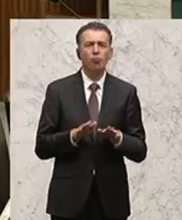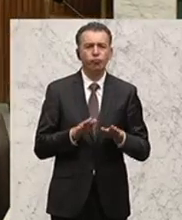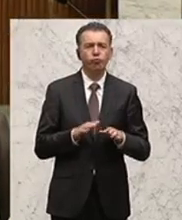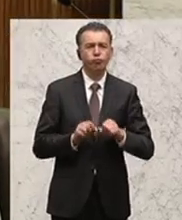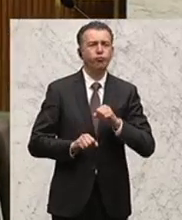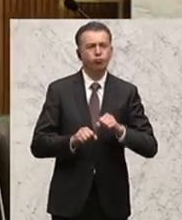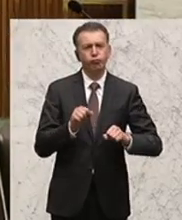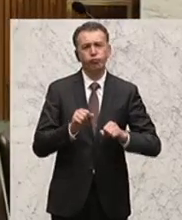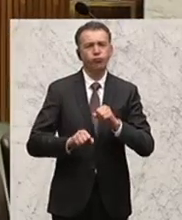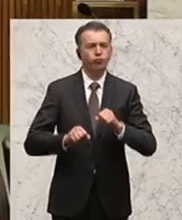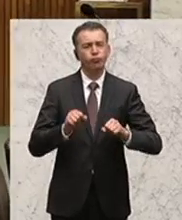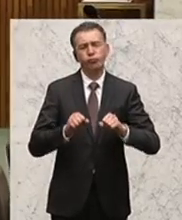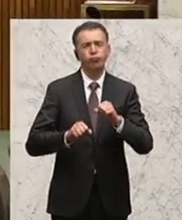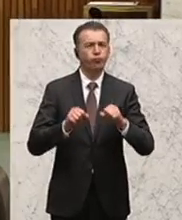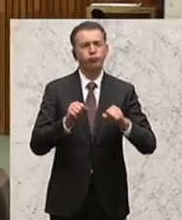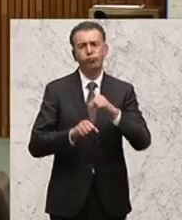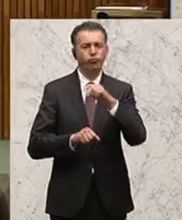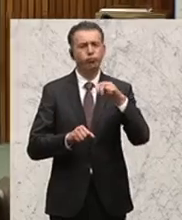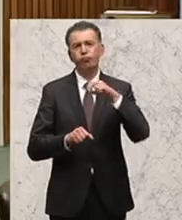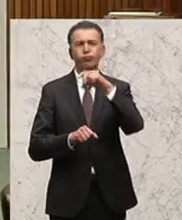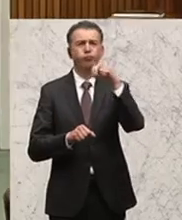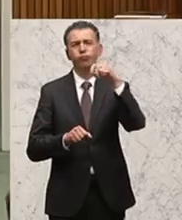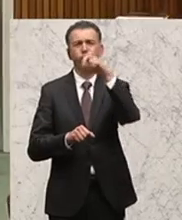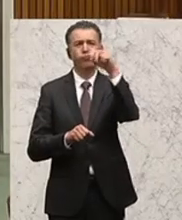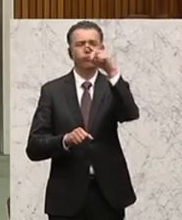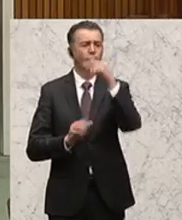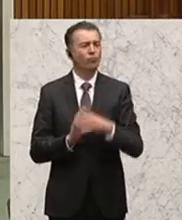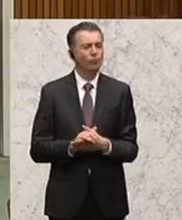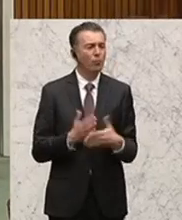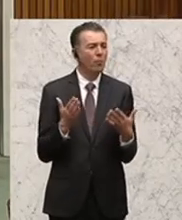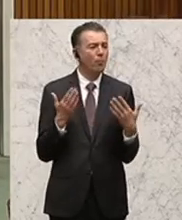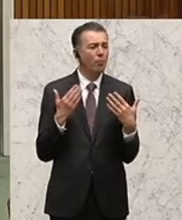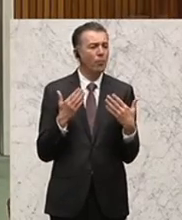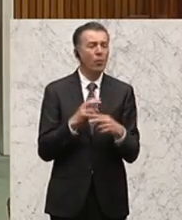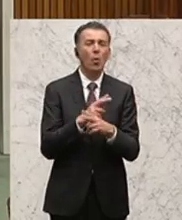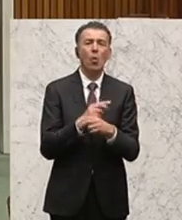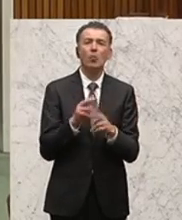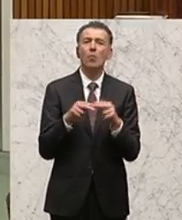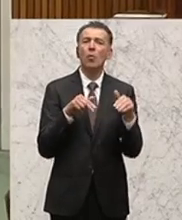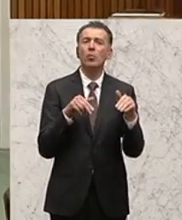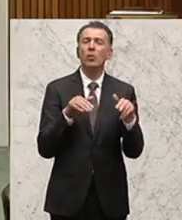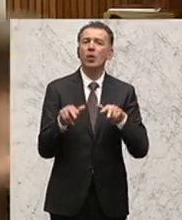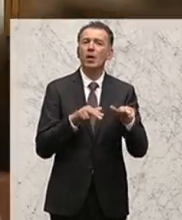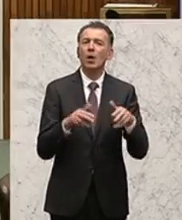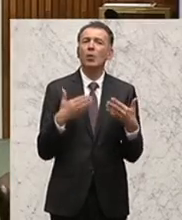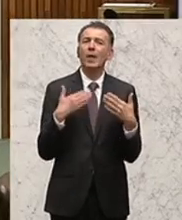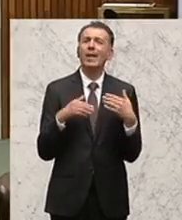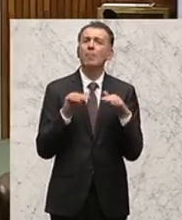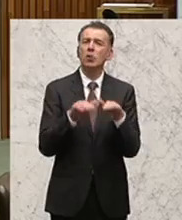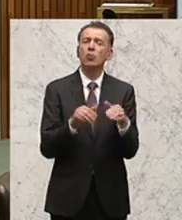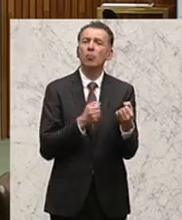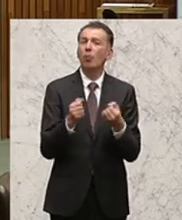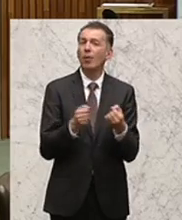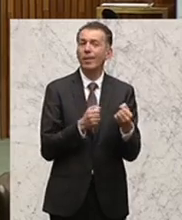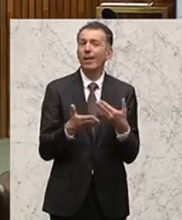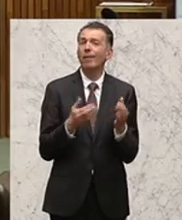dort hinaufkommen zu können. Die Klimaschutz der österreichischen Bundesregierung, Klimaschutzpolitik, hat aber den